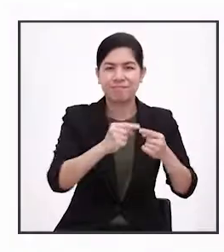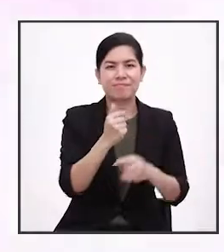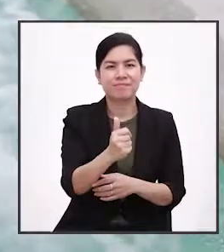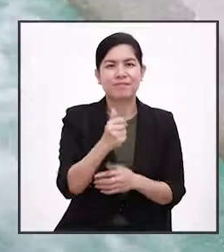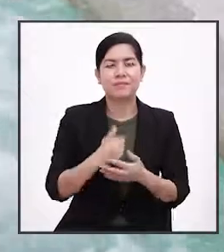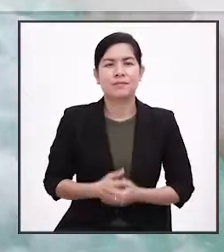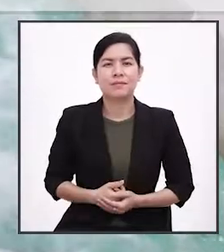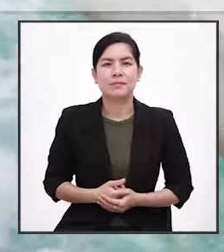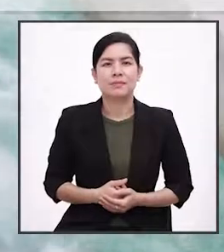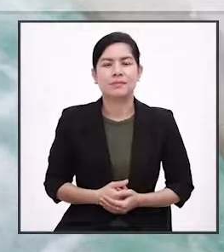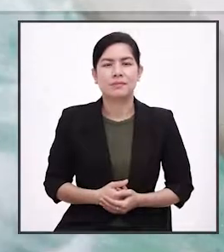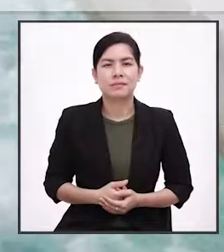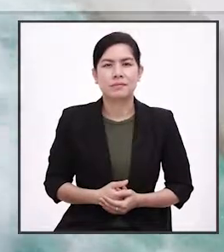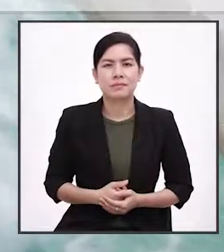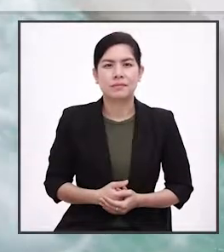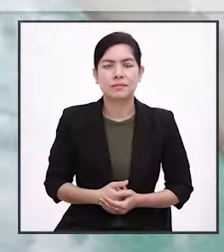ก